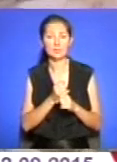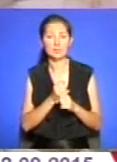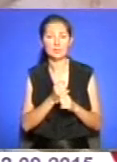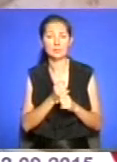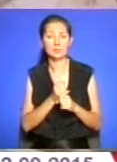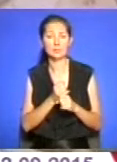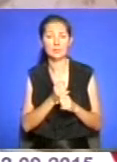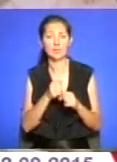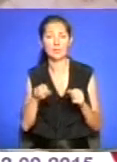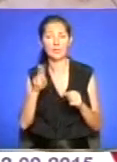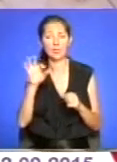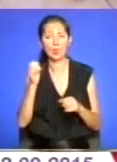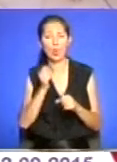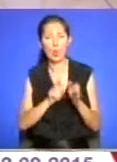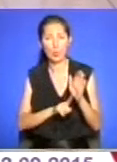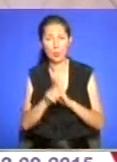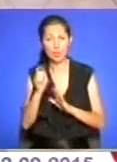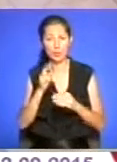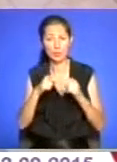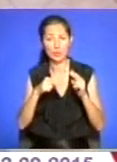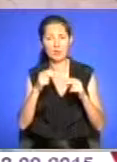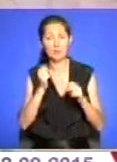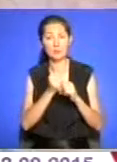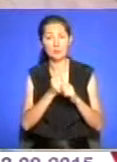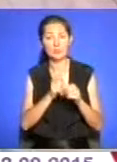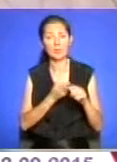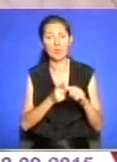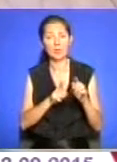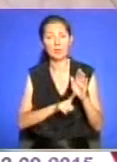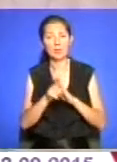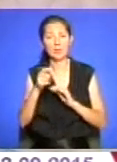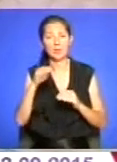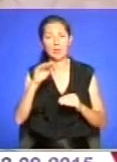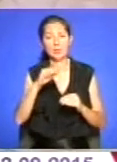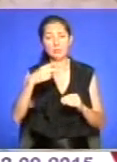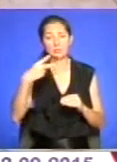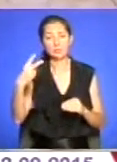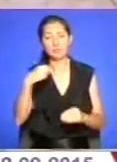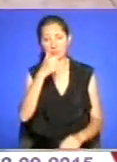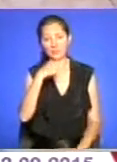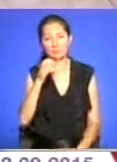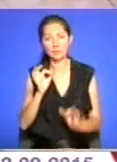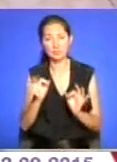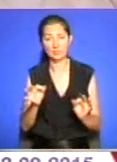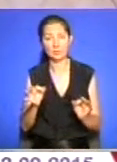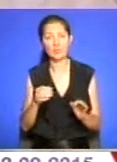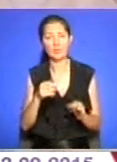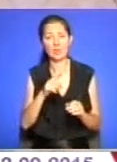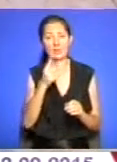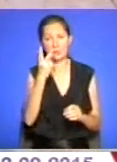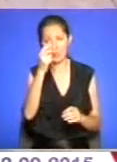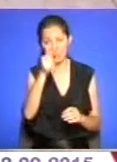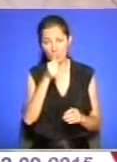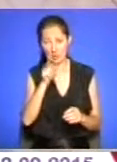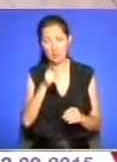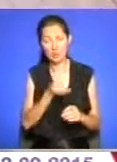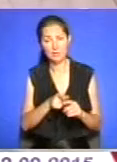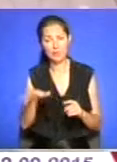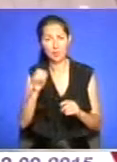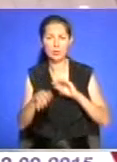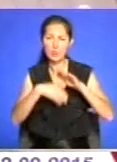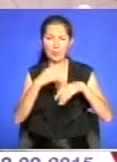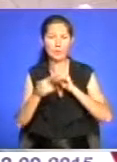до початку будівельних робіт, які почалися в жовтні 12-го року, правильно? За два місяці це все було перевернуто, то тут